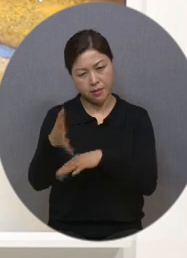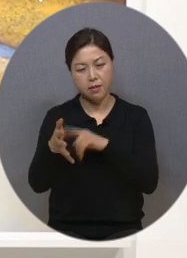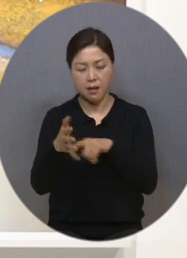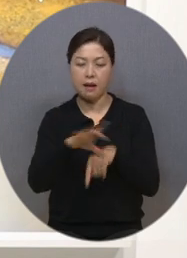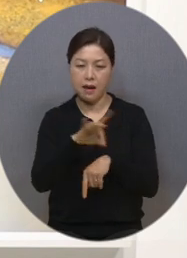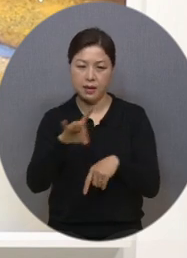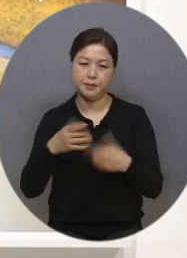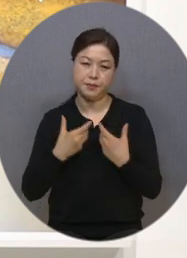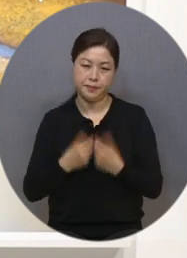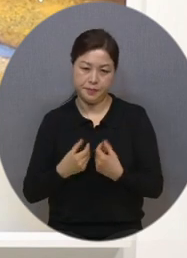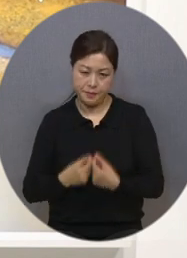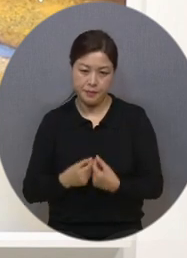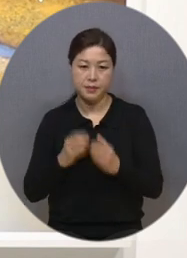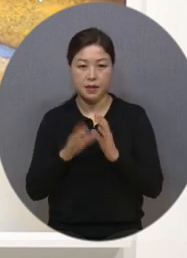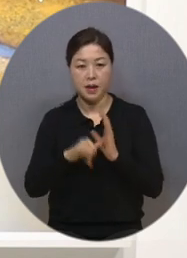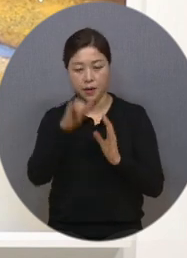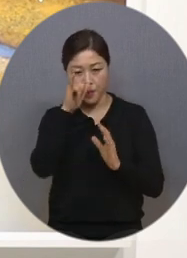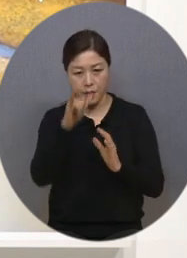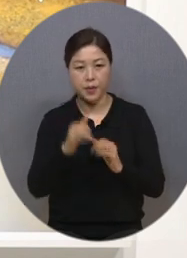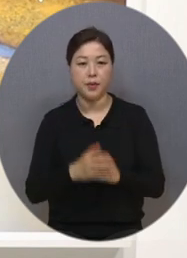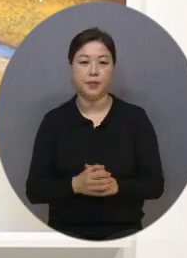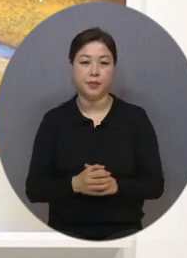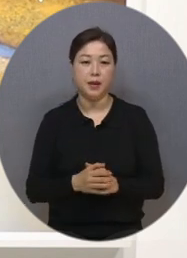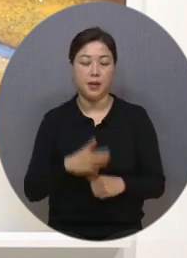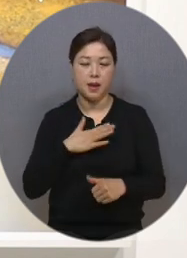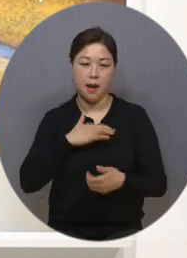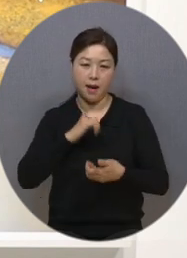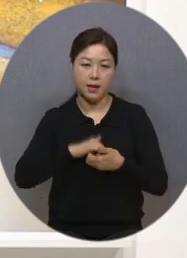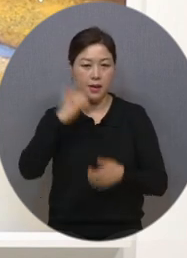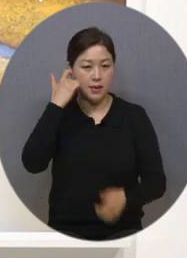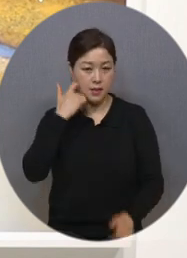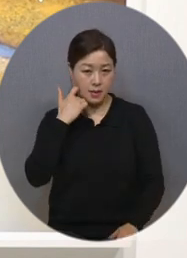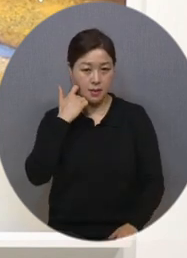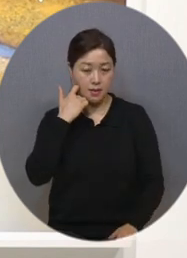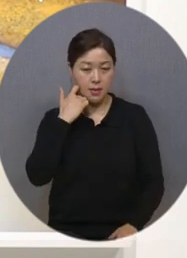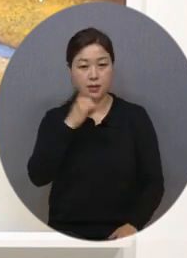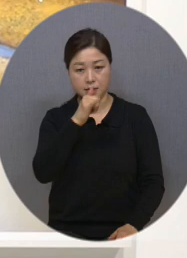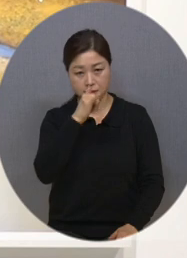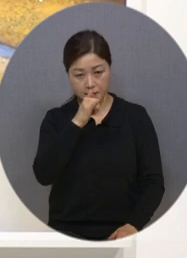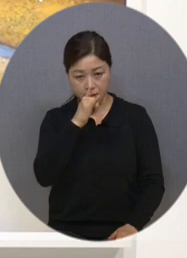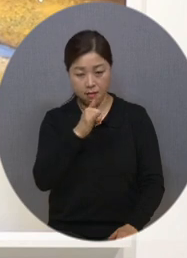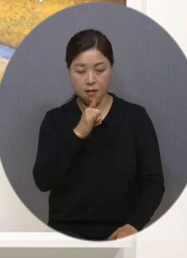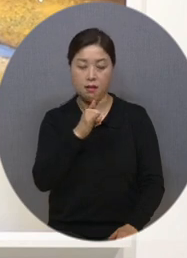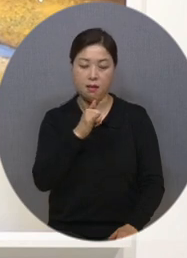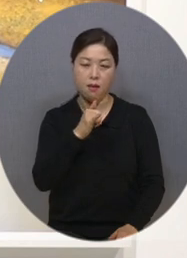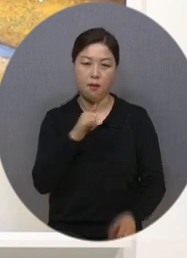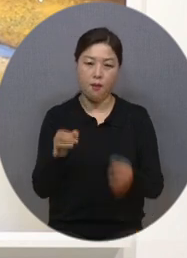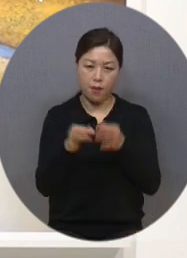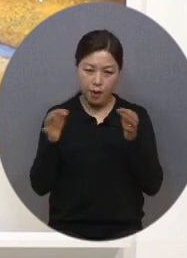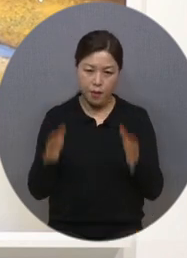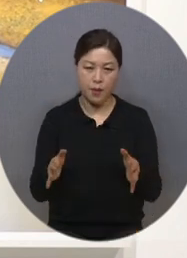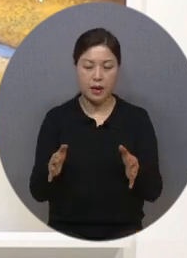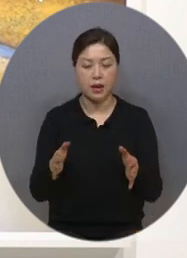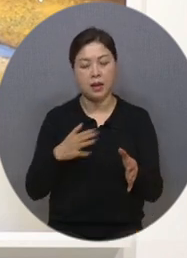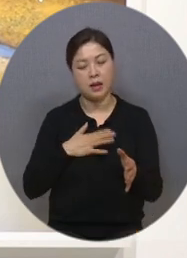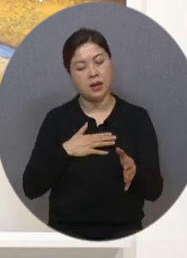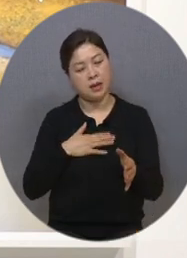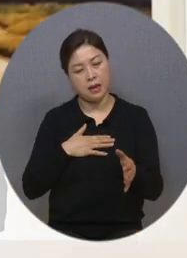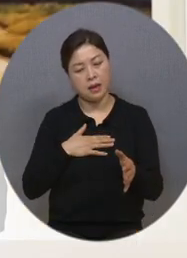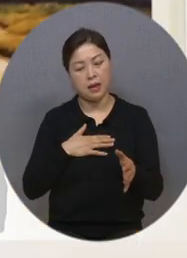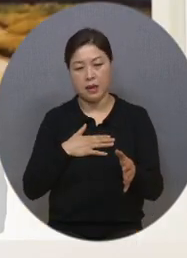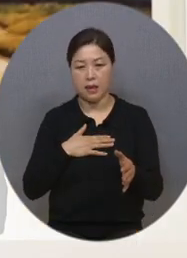때도 있었고 내 자신에 대한 한계를 느낄 때도 있어서 한동안 주저앉아 있기도